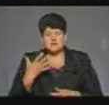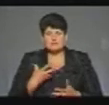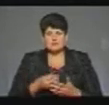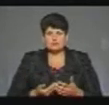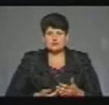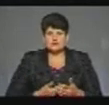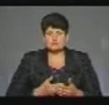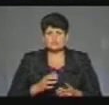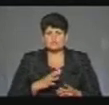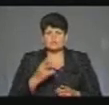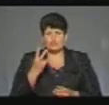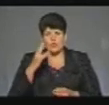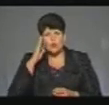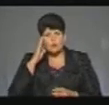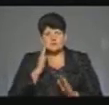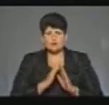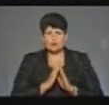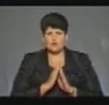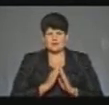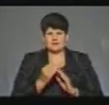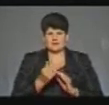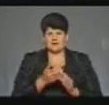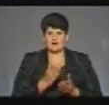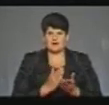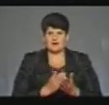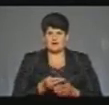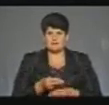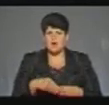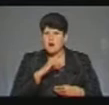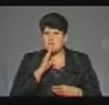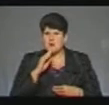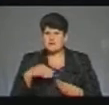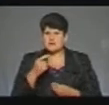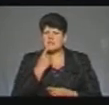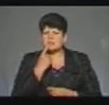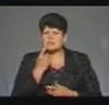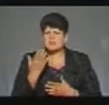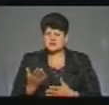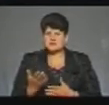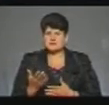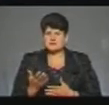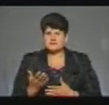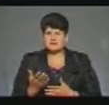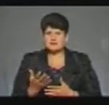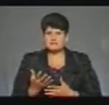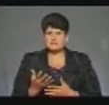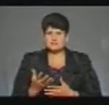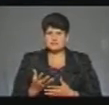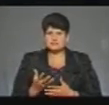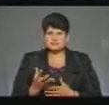що прийшло двох хлопців, просили кусок хліба. Мама дала їм яєчко. Вони жадно